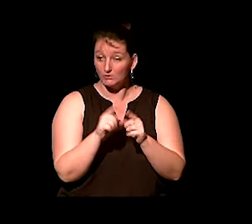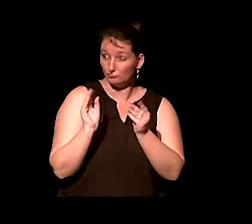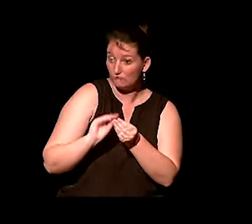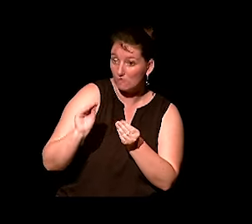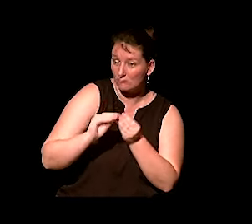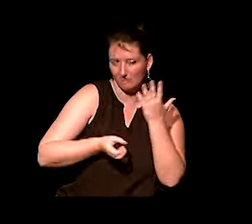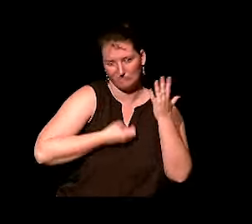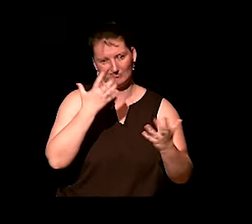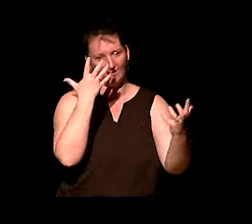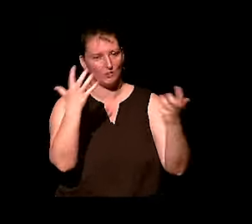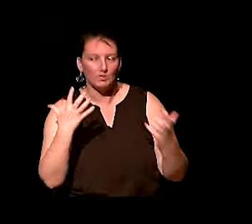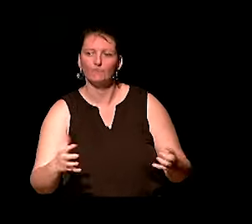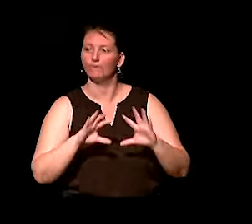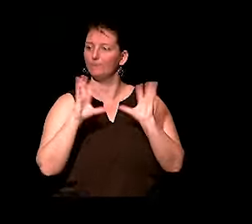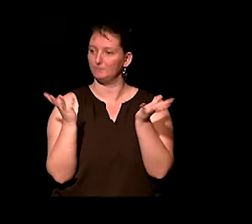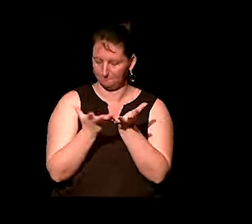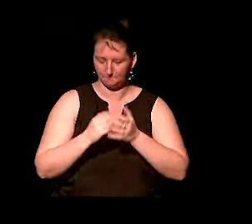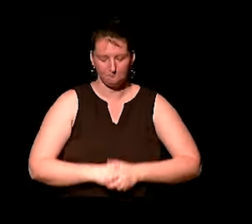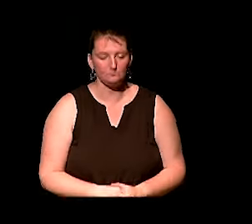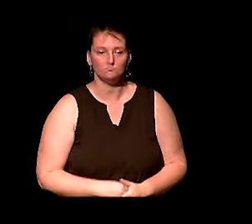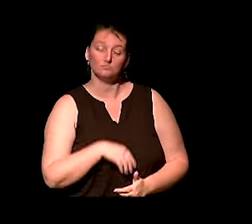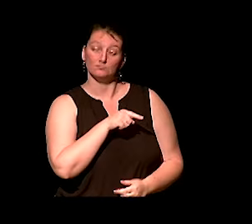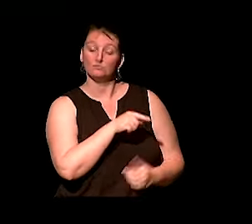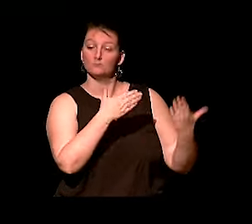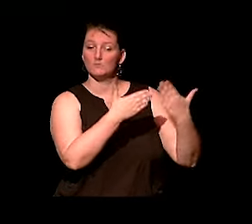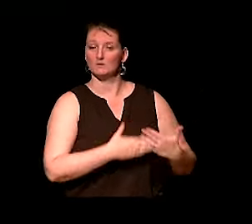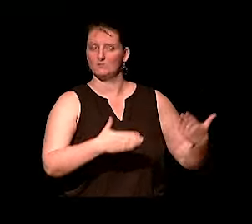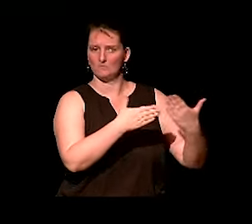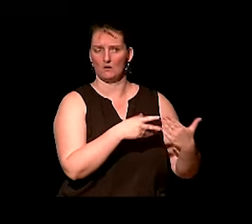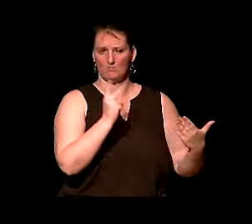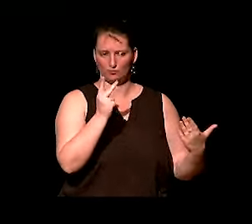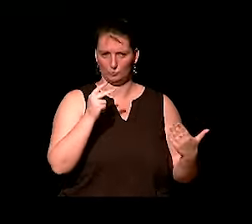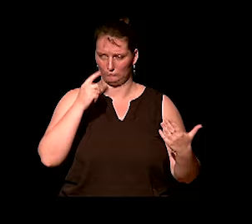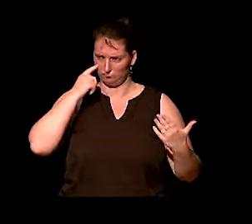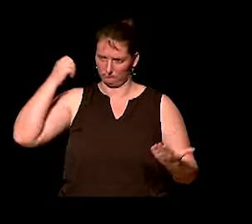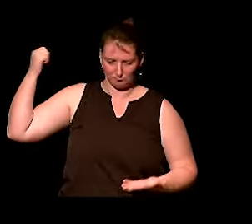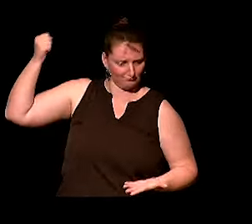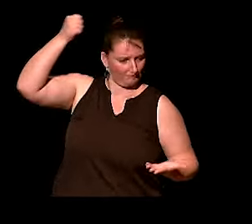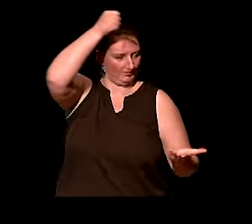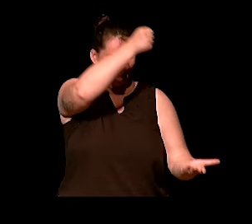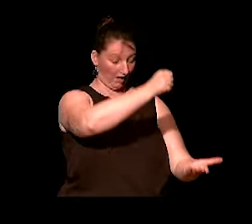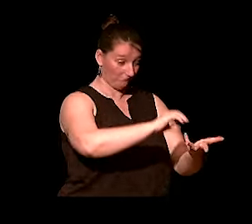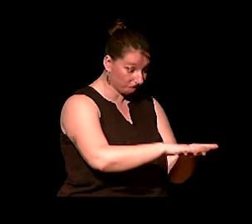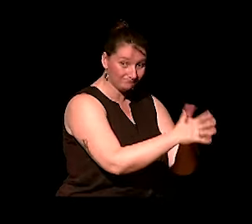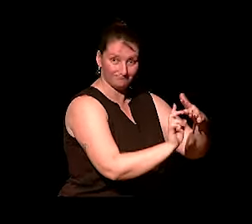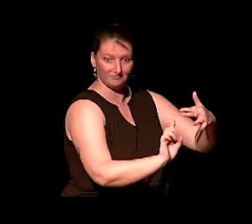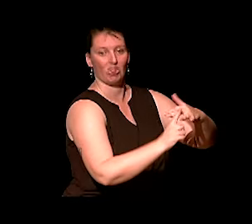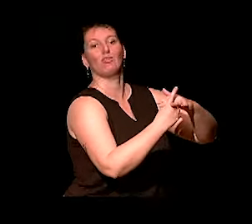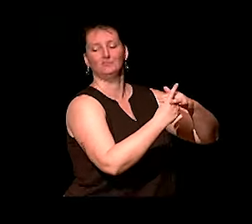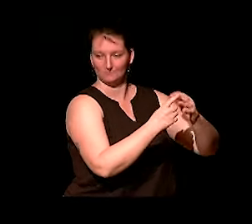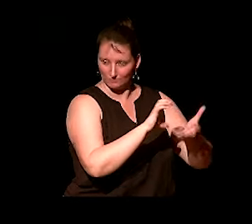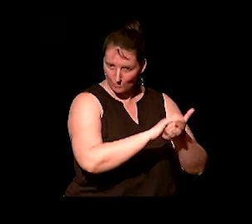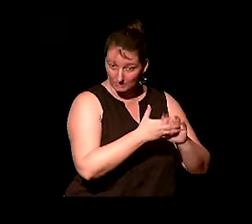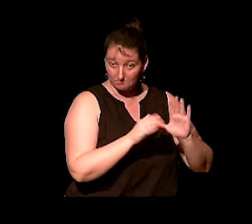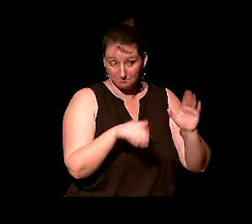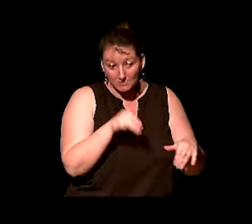etc. Donc, plutôt, je dirais, un héritage complexe, hein, même qui va jusqu'aux joujoux optiques, on